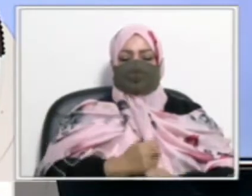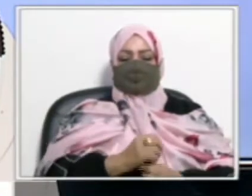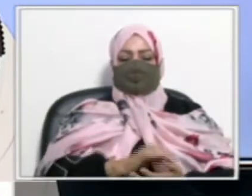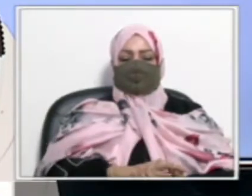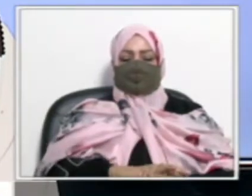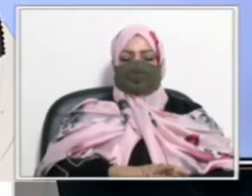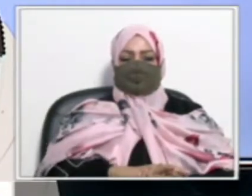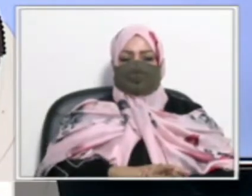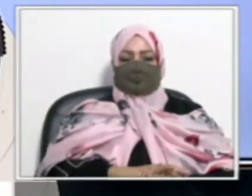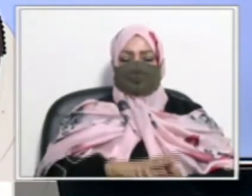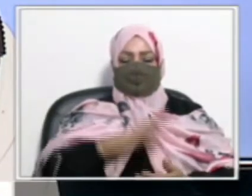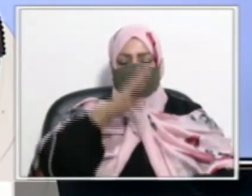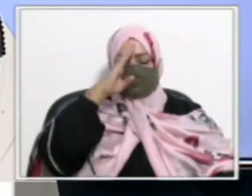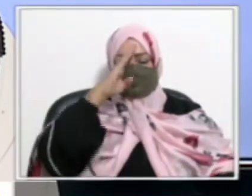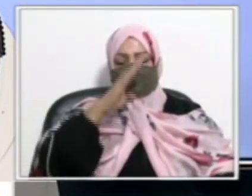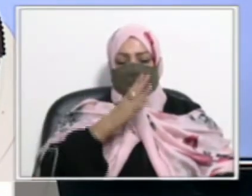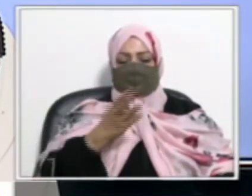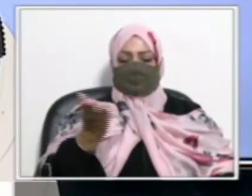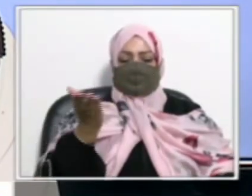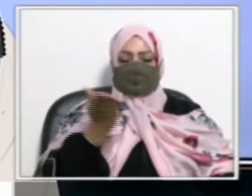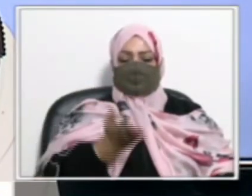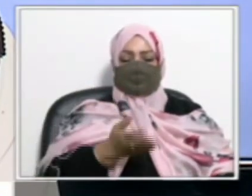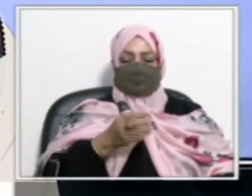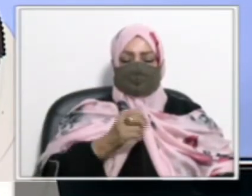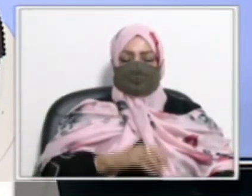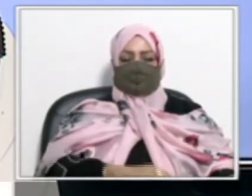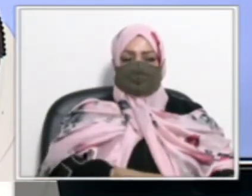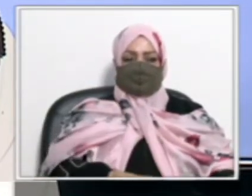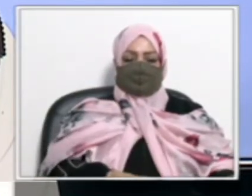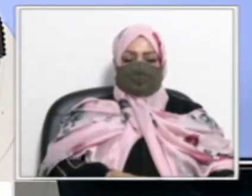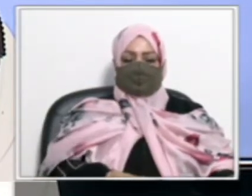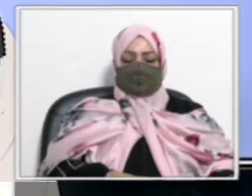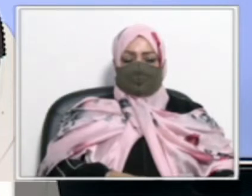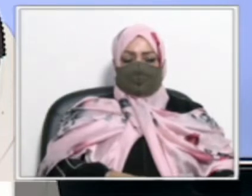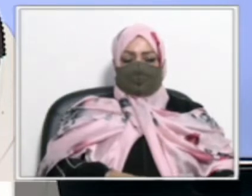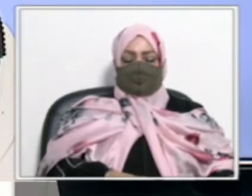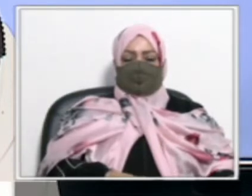شيخ، ما معنى يعني صفة محيا وهو ممات؟